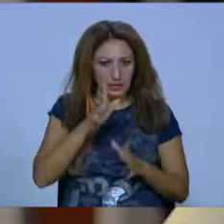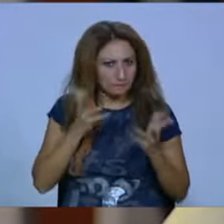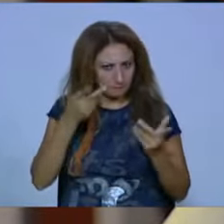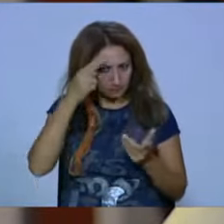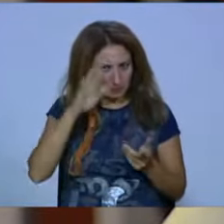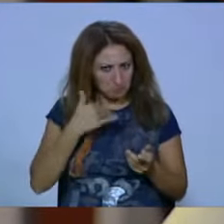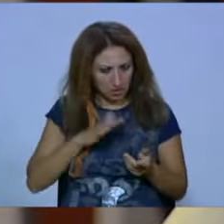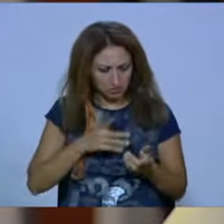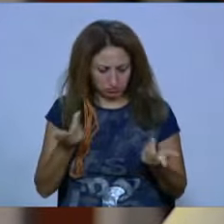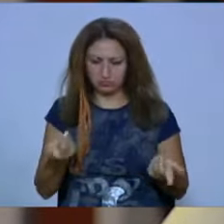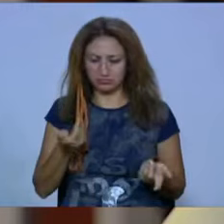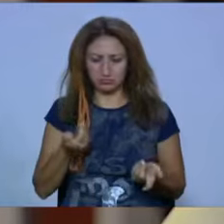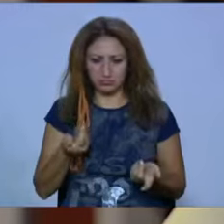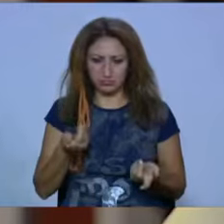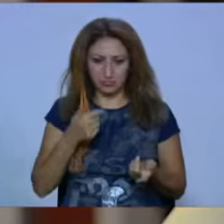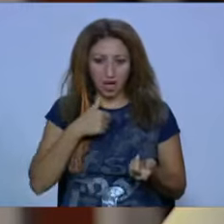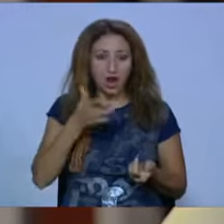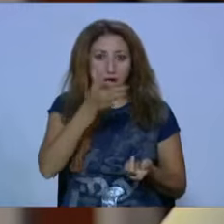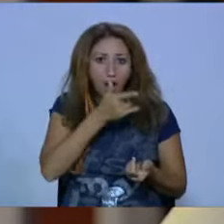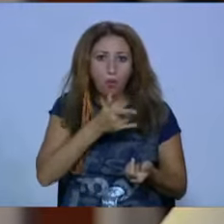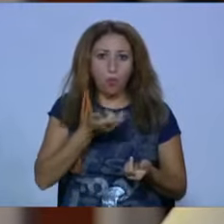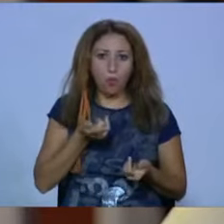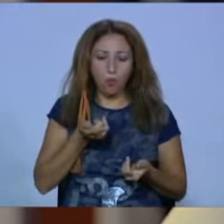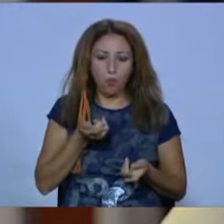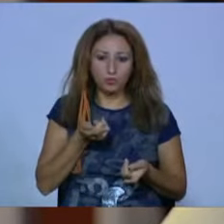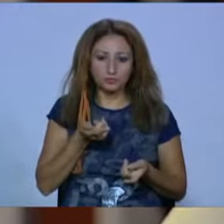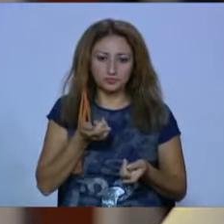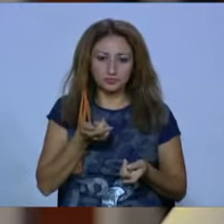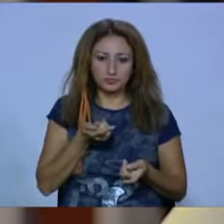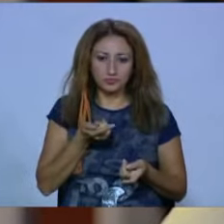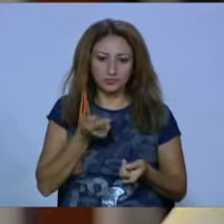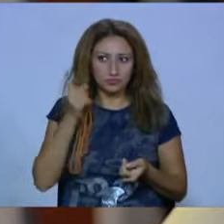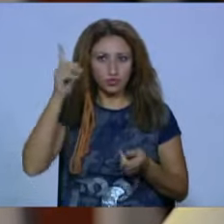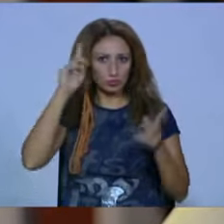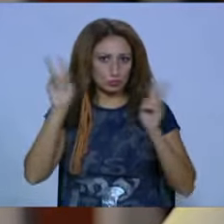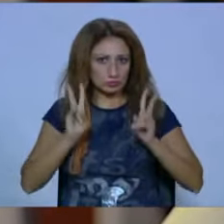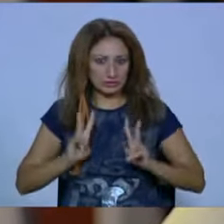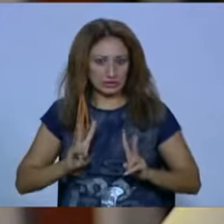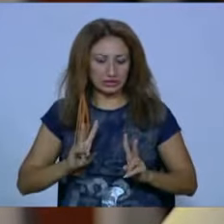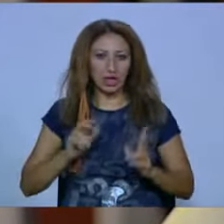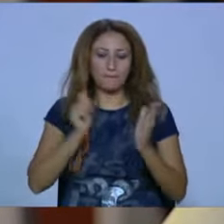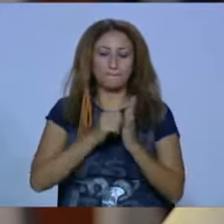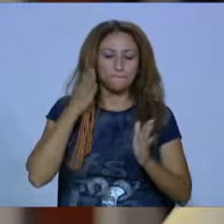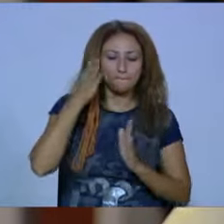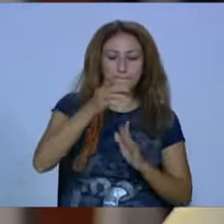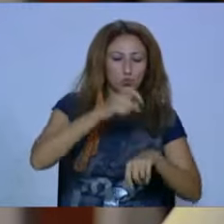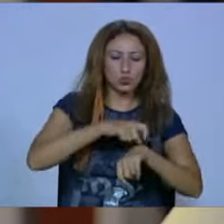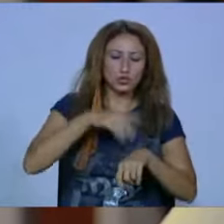وايه الكلام ده؟ قلت له انا معتز اشرف. وطبعا ما استوعبش اشرف، جنا على طول